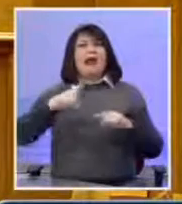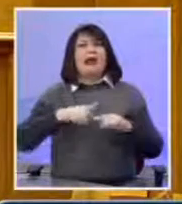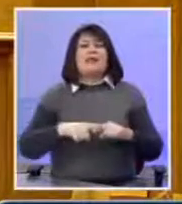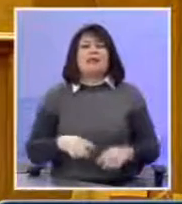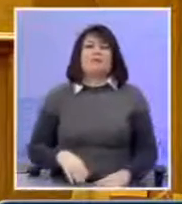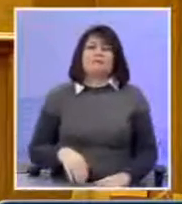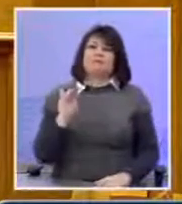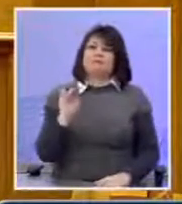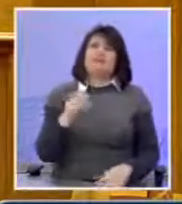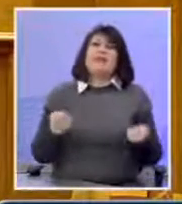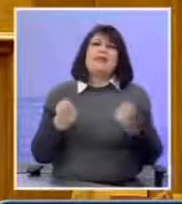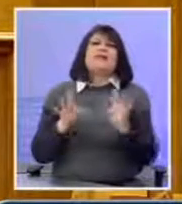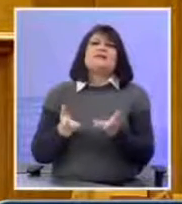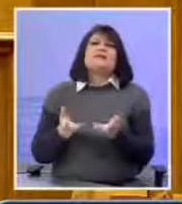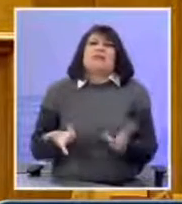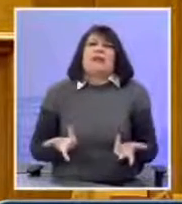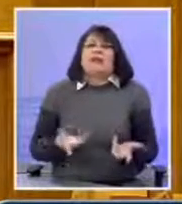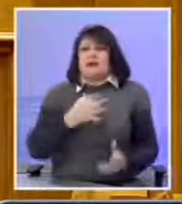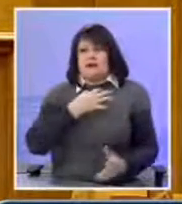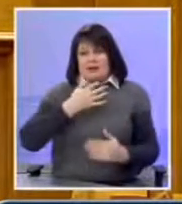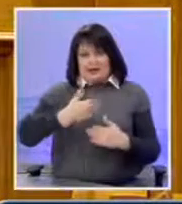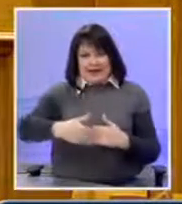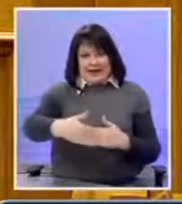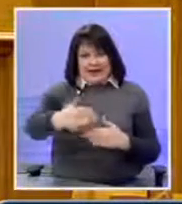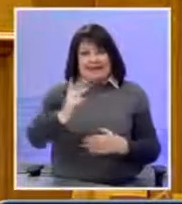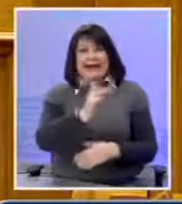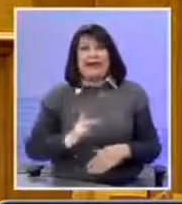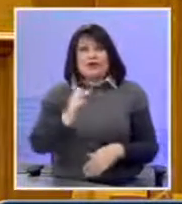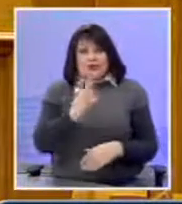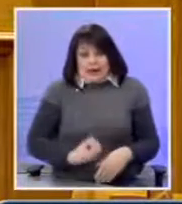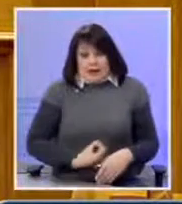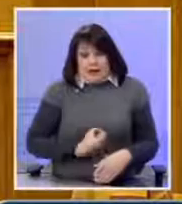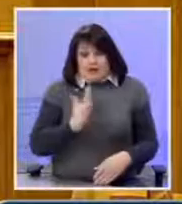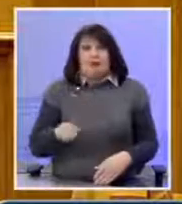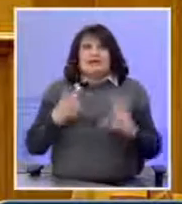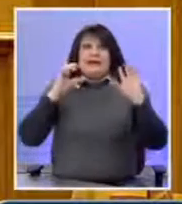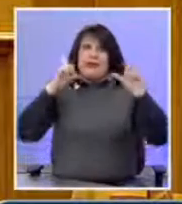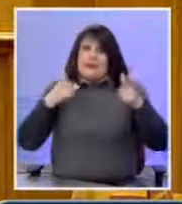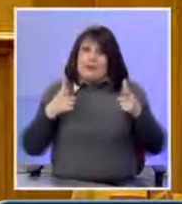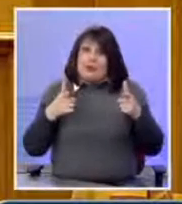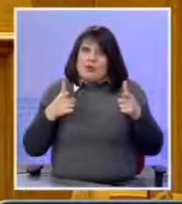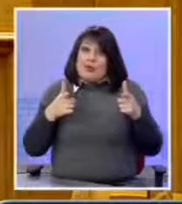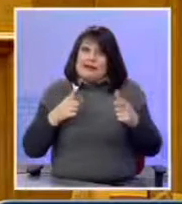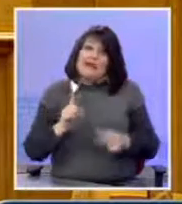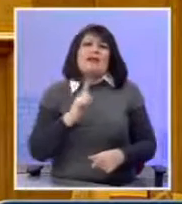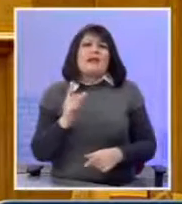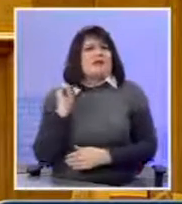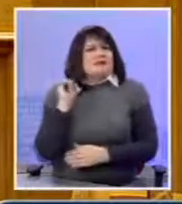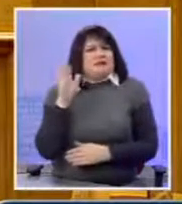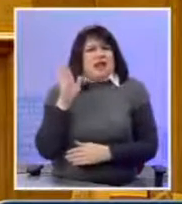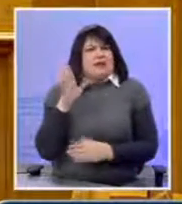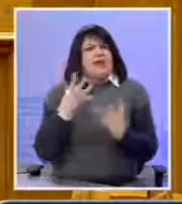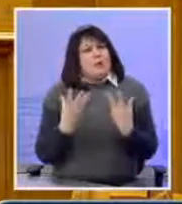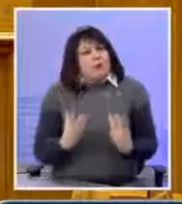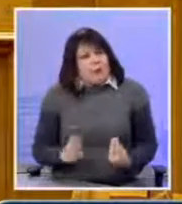τίποτα? Και λέει πιο κάτω, χρειάζεται να κάνουμε την κοινωνία να αισθανθεί ότι η Νέα Δημοκρατία δεν είναι ξένο σώμα, αλλά